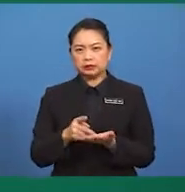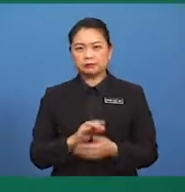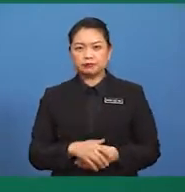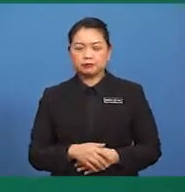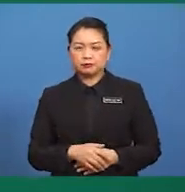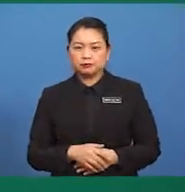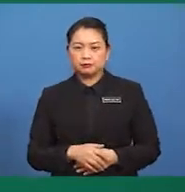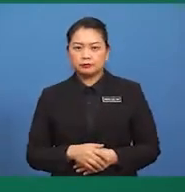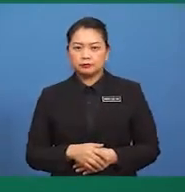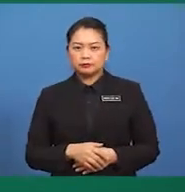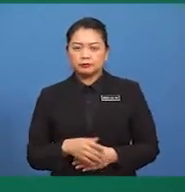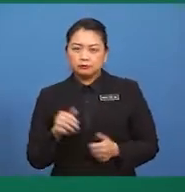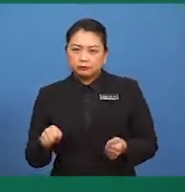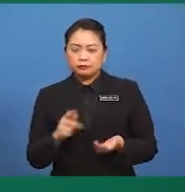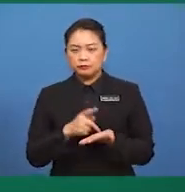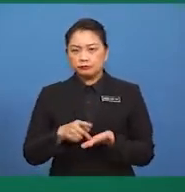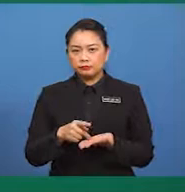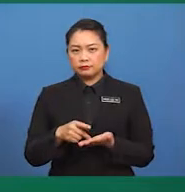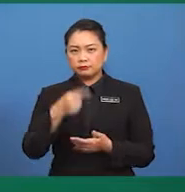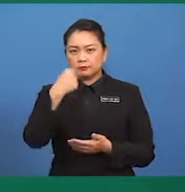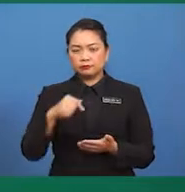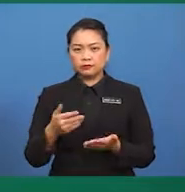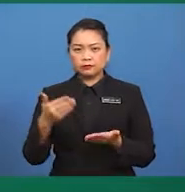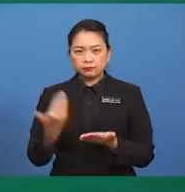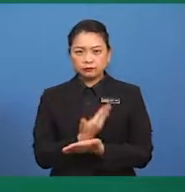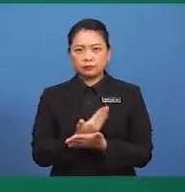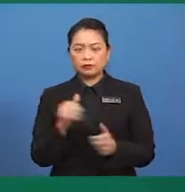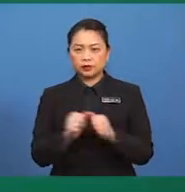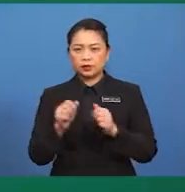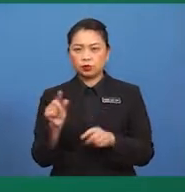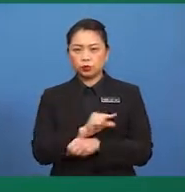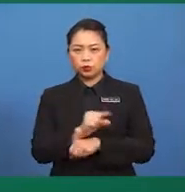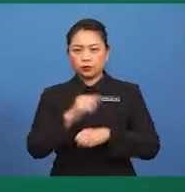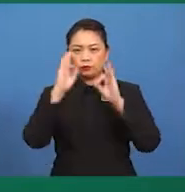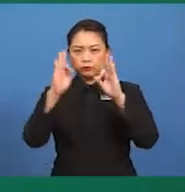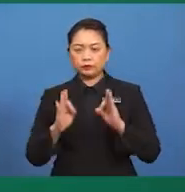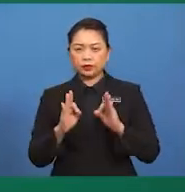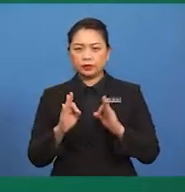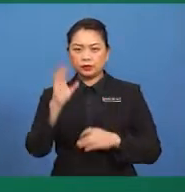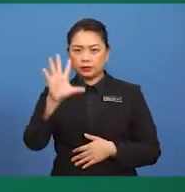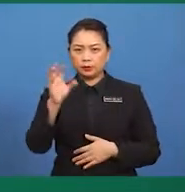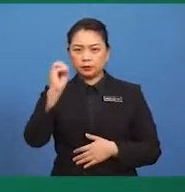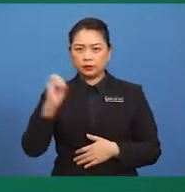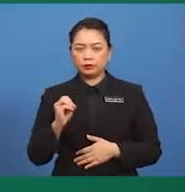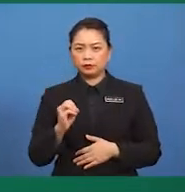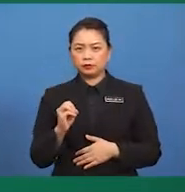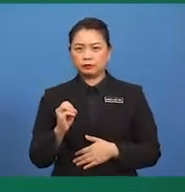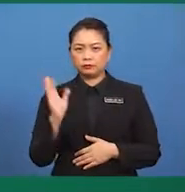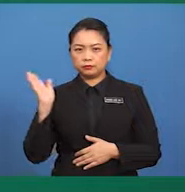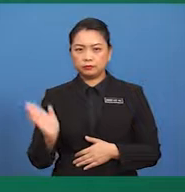ragu tersebut. Kirakan peruntukan hutang ragu yang baru dengan menggunakan formula iaitu 5%